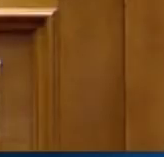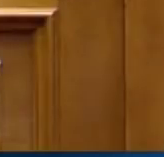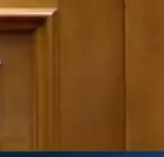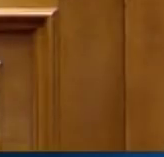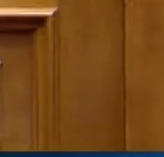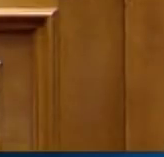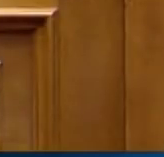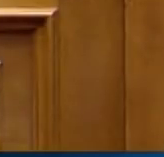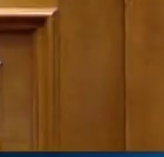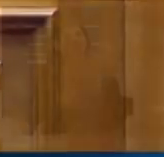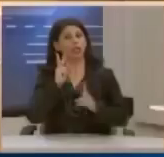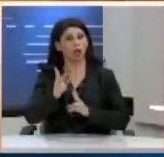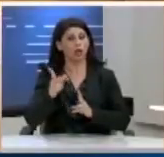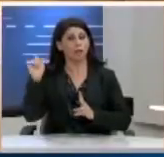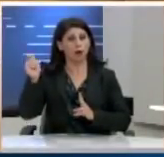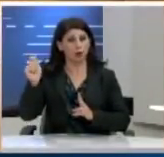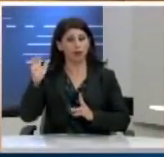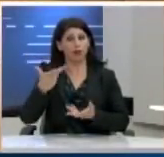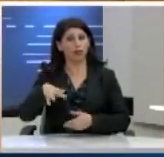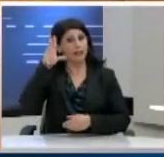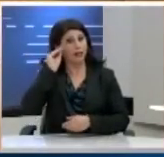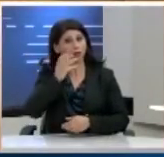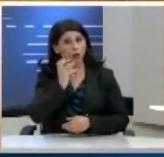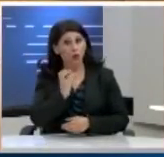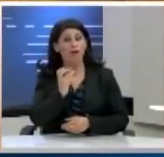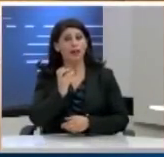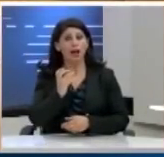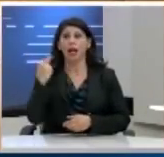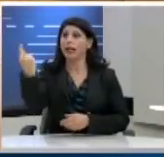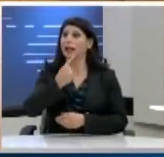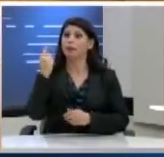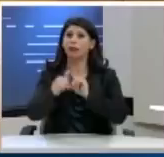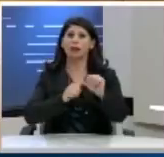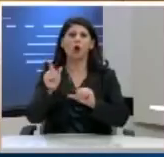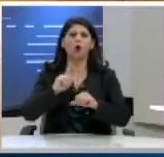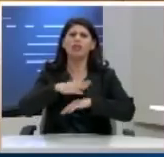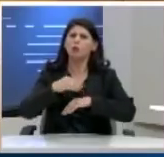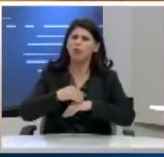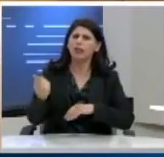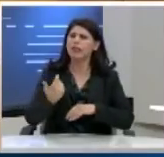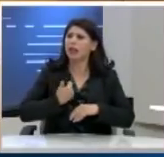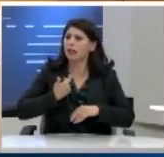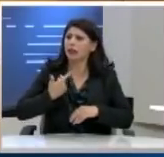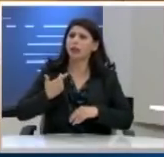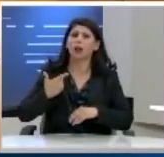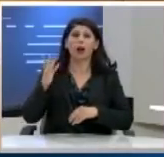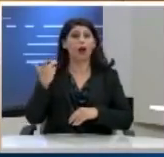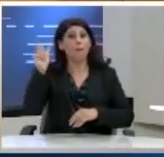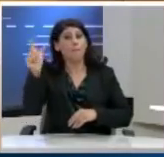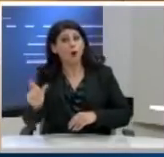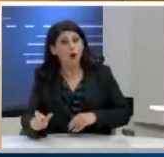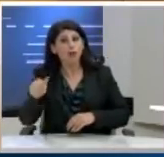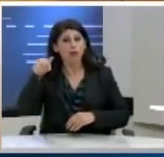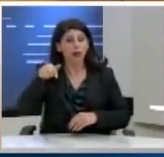παίρνουν σοβαρά την κλιματική αλλαγή. Όχι σαν νέα, όχι σαν Σουηδέζα, αλλά σαν πολίτης